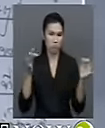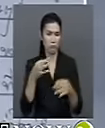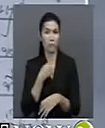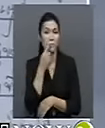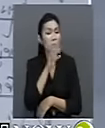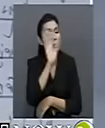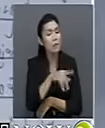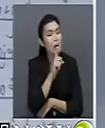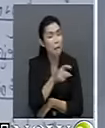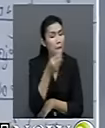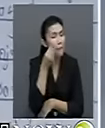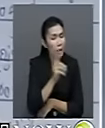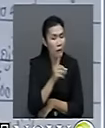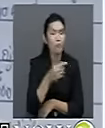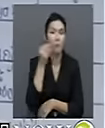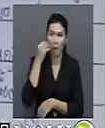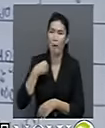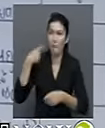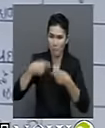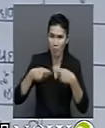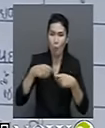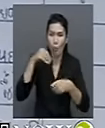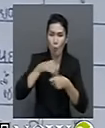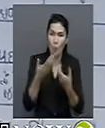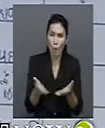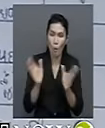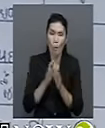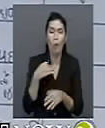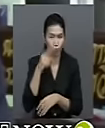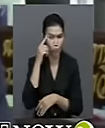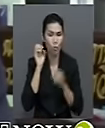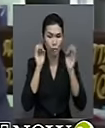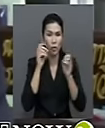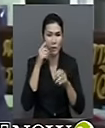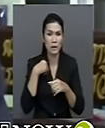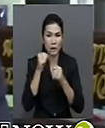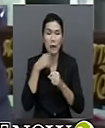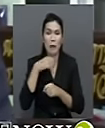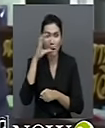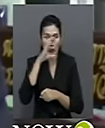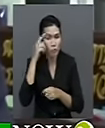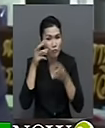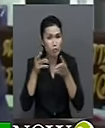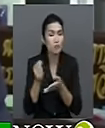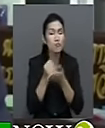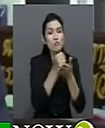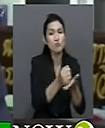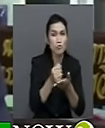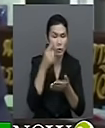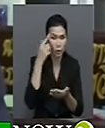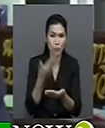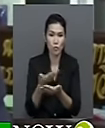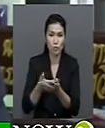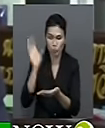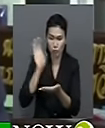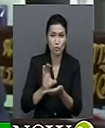ลาก็บอกว่าที่บ้านลำบากเพราะอยู่กันหลายคนคุณครูก็รับปากว่าเดี๋ยวจะพยายามหาทางช่วยเหลือพยายามที่จะหาทุนการศึกษ